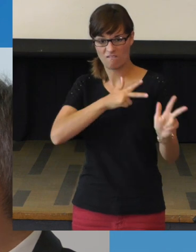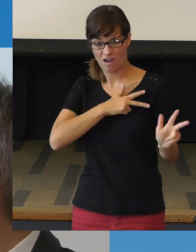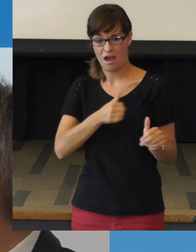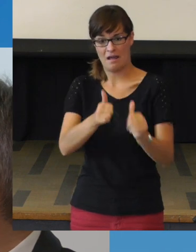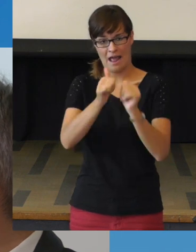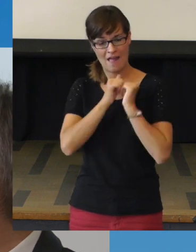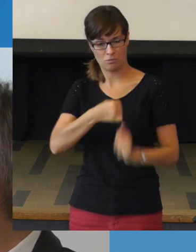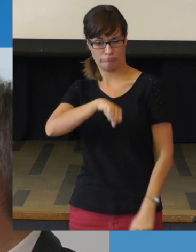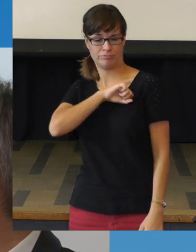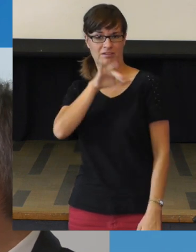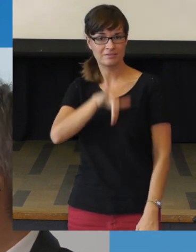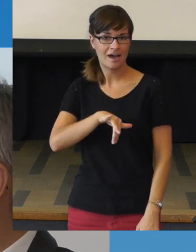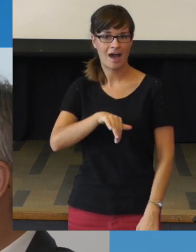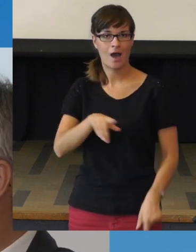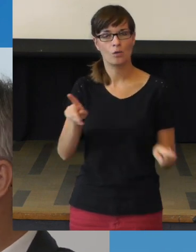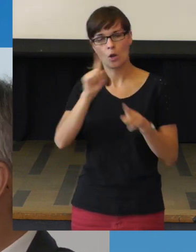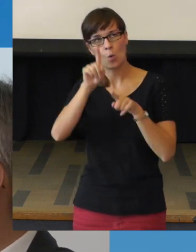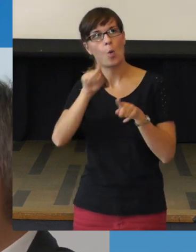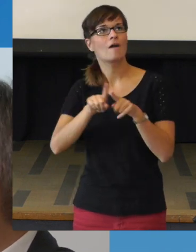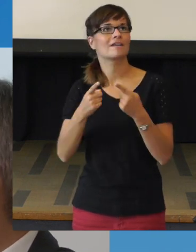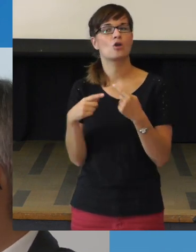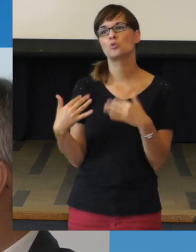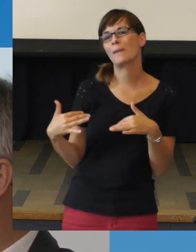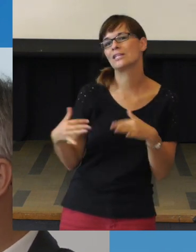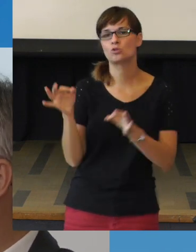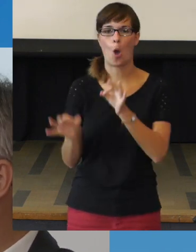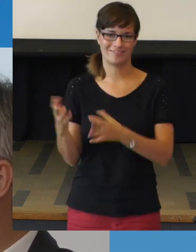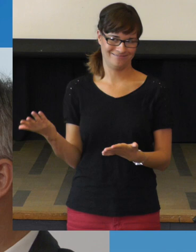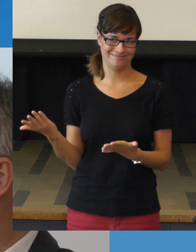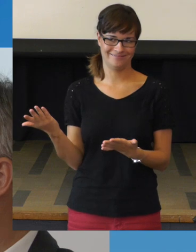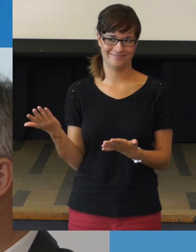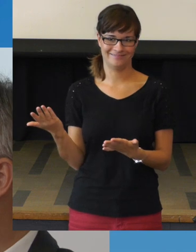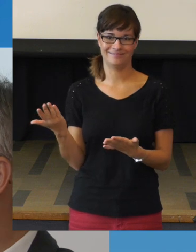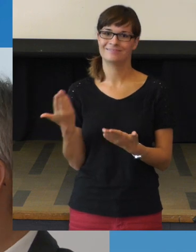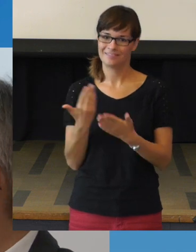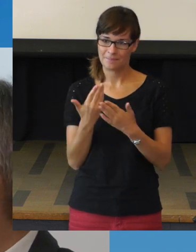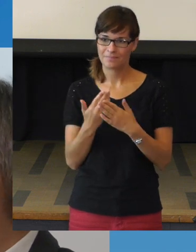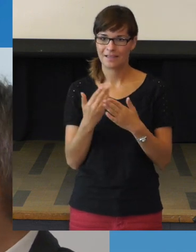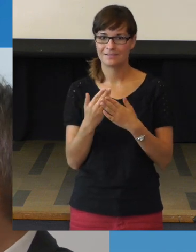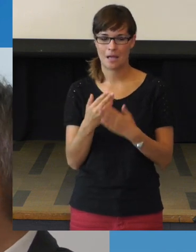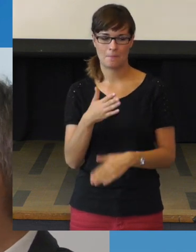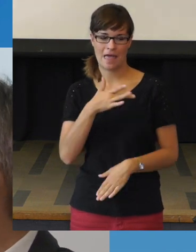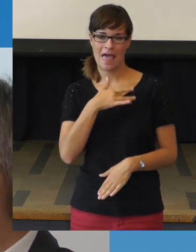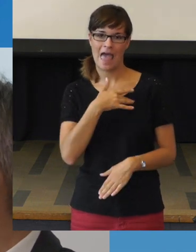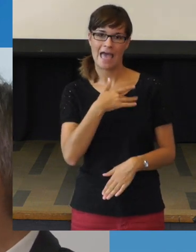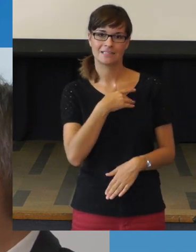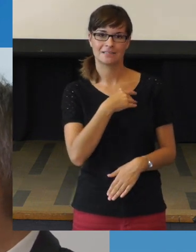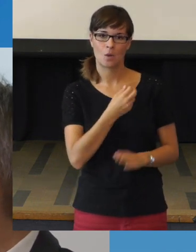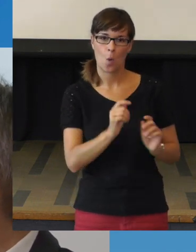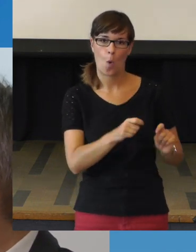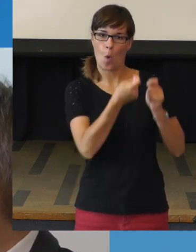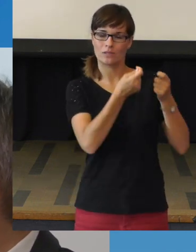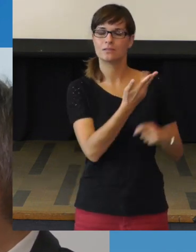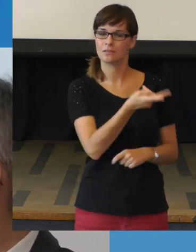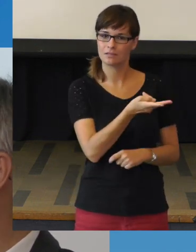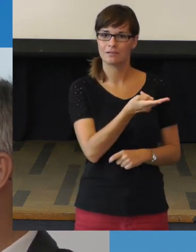oder ob das so ein schönes Spielzeug ist. Und im Moment ist die Entwicklung dieser Technologie der Herzhose noch, ich sage jetzt mal, in den Anfangs- und